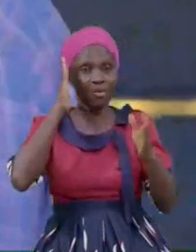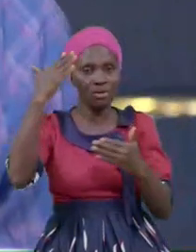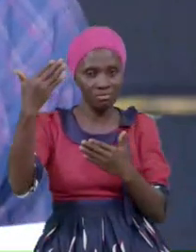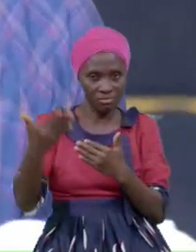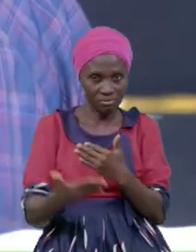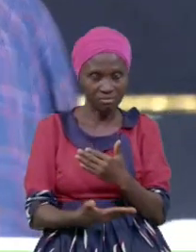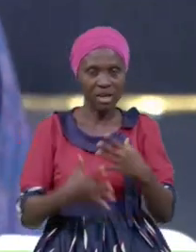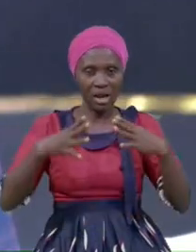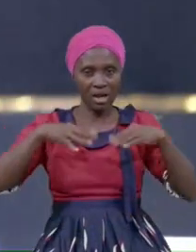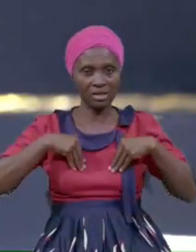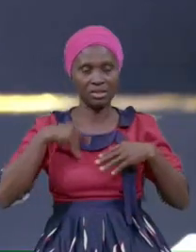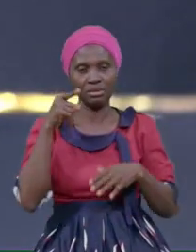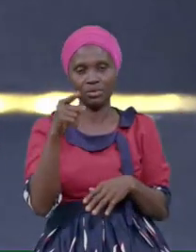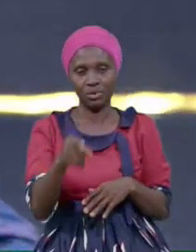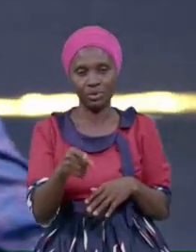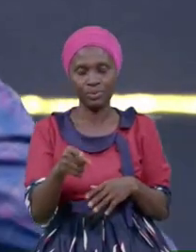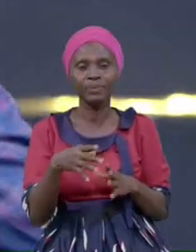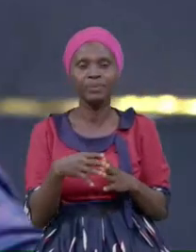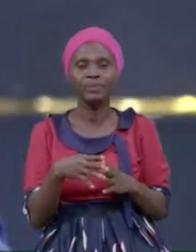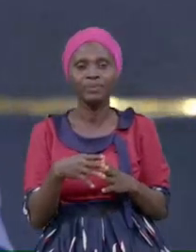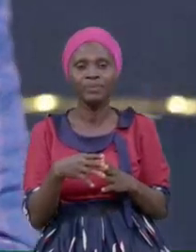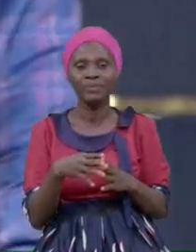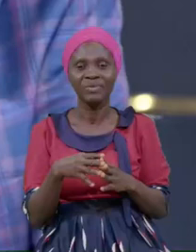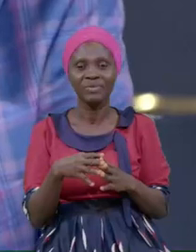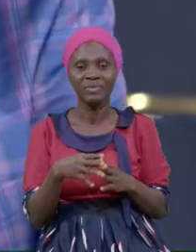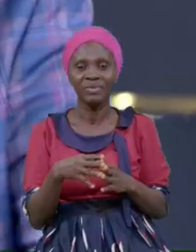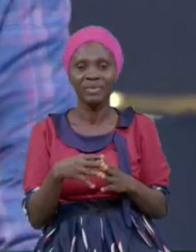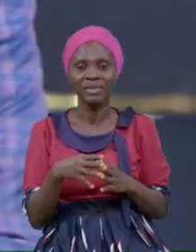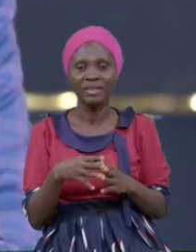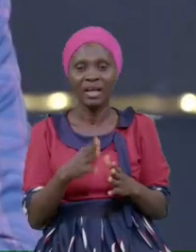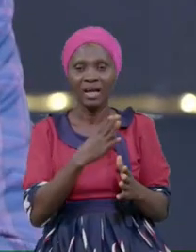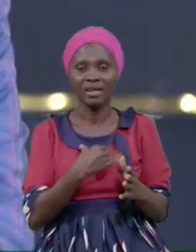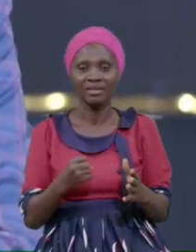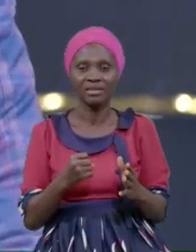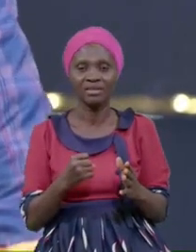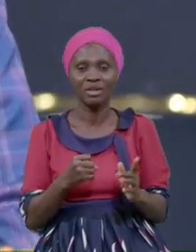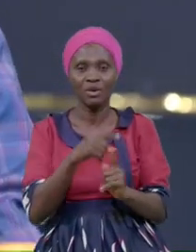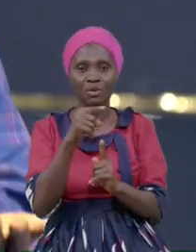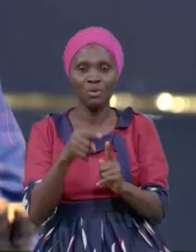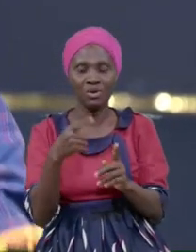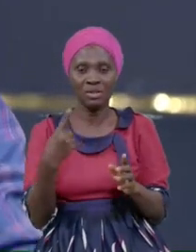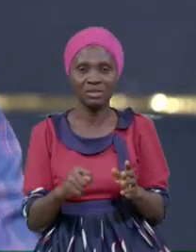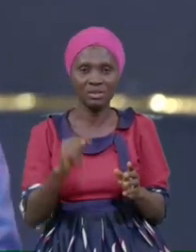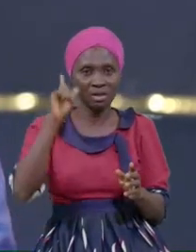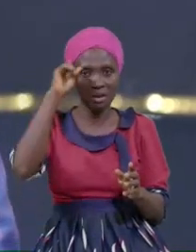Le représentant du gouvernement, dès qu'il retourne à la capitale, et le gouverneur